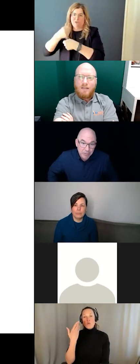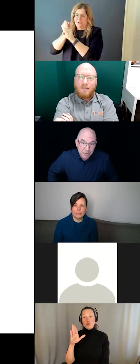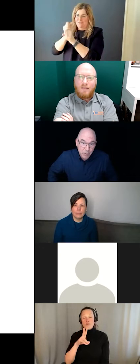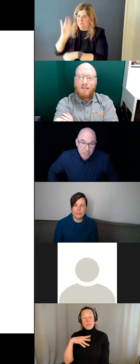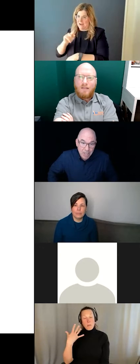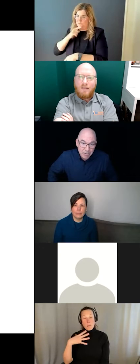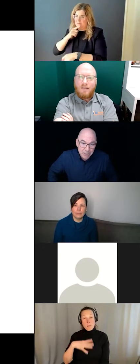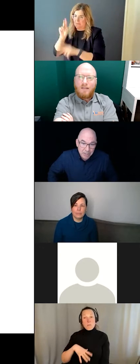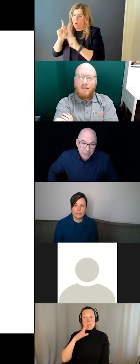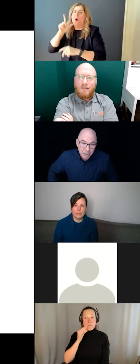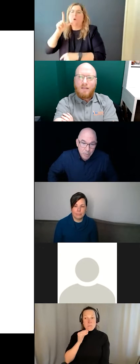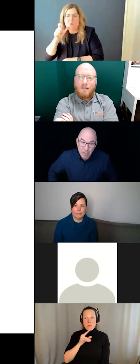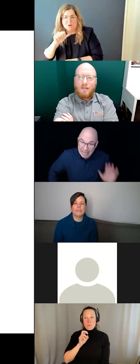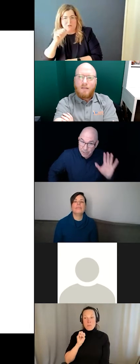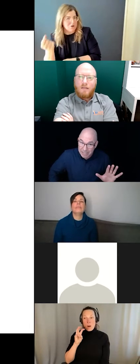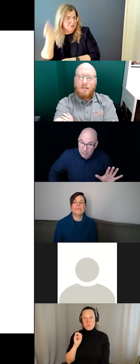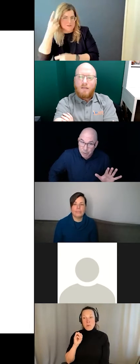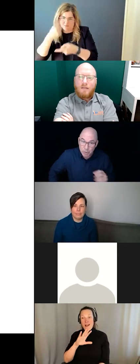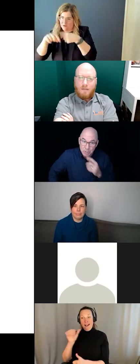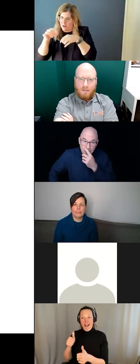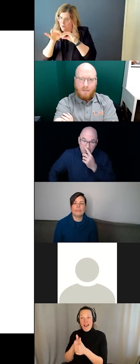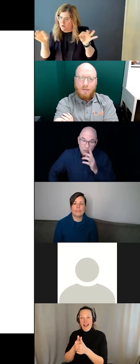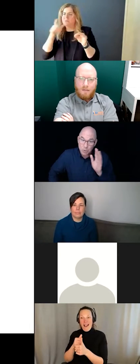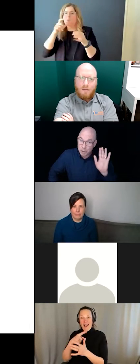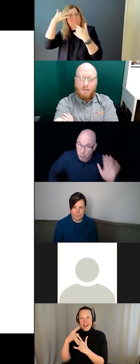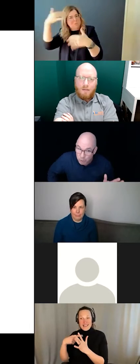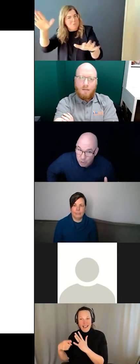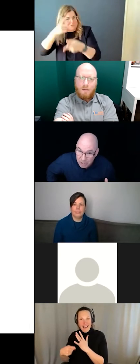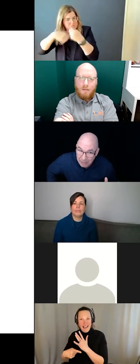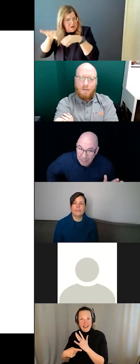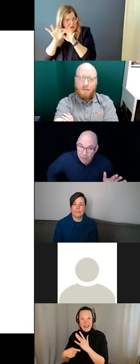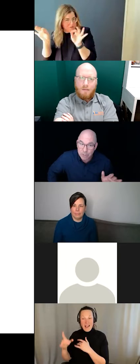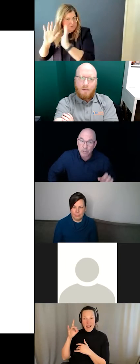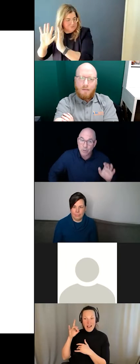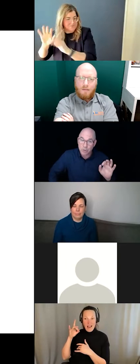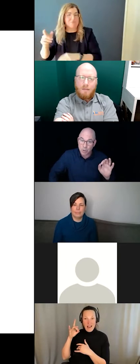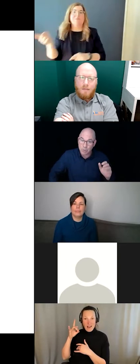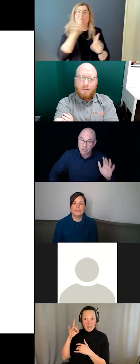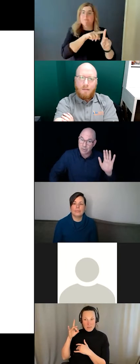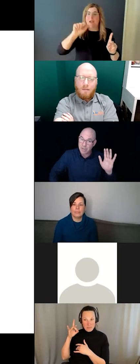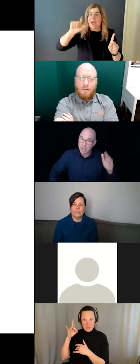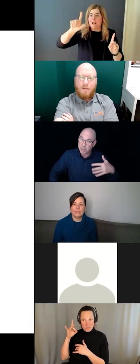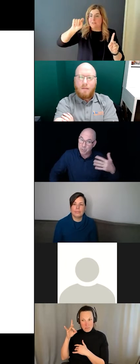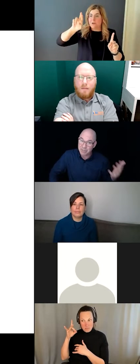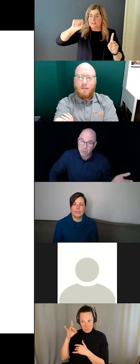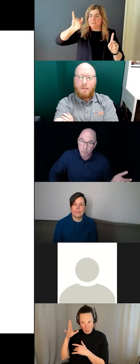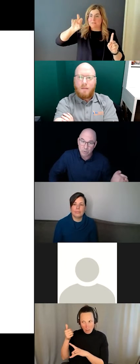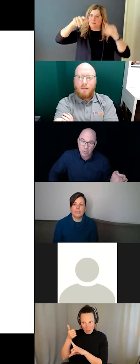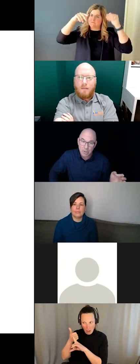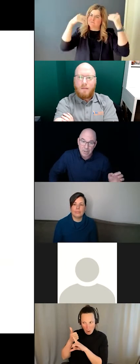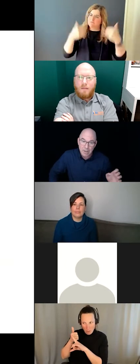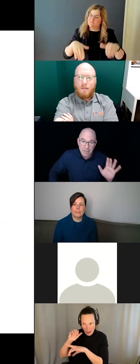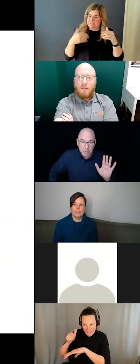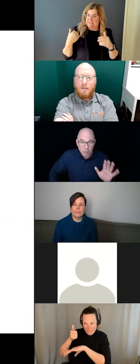Quelque chose de vraiment cool, en fait. Une alternative à ces gants faite par des gens qui entendent, qui ne